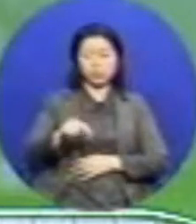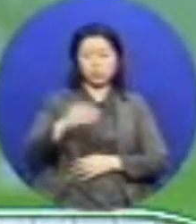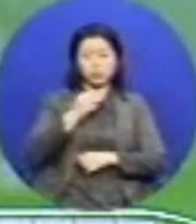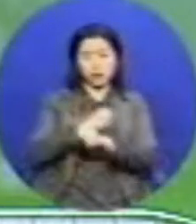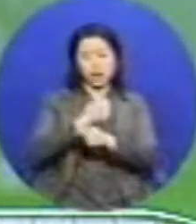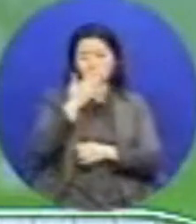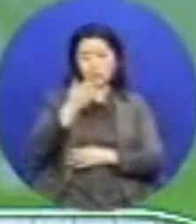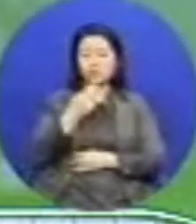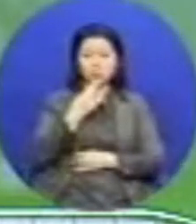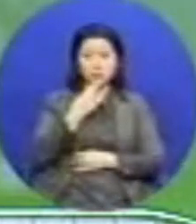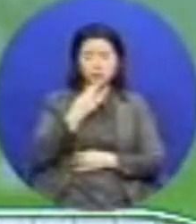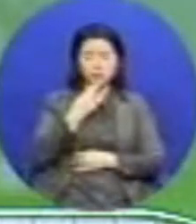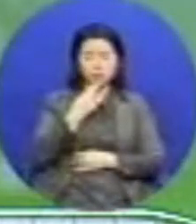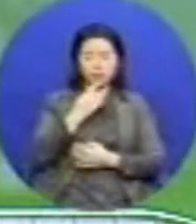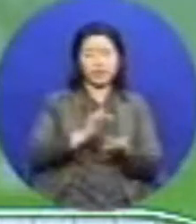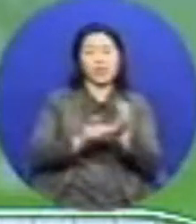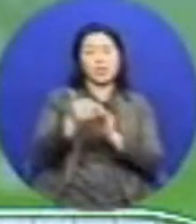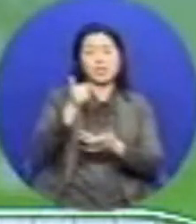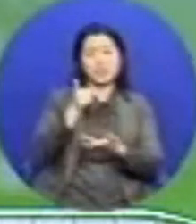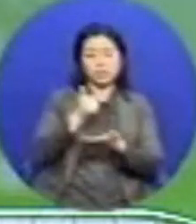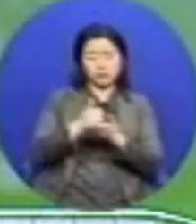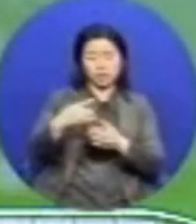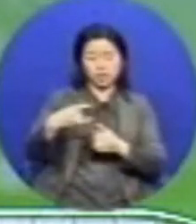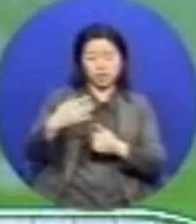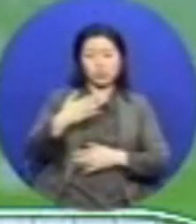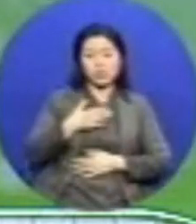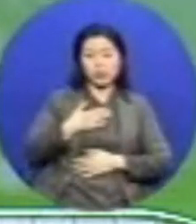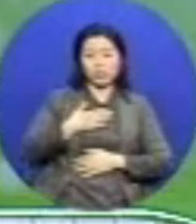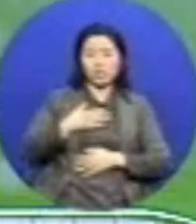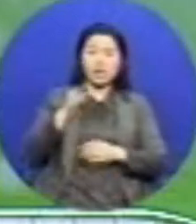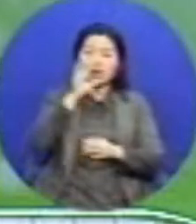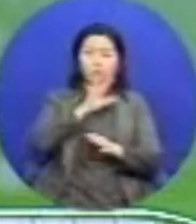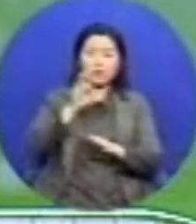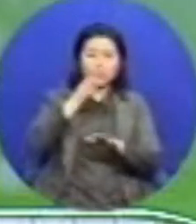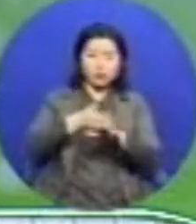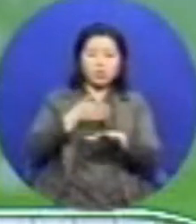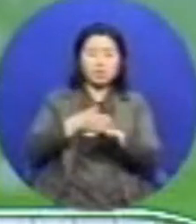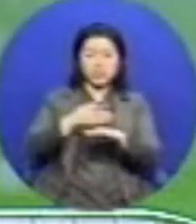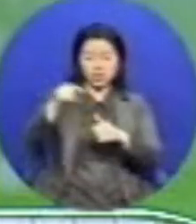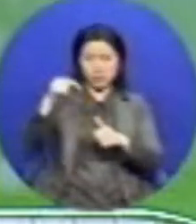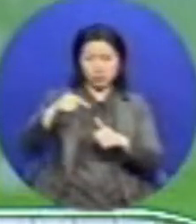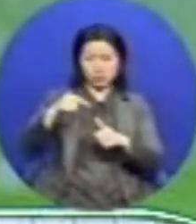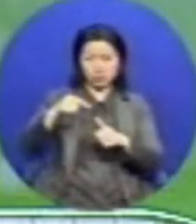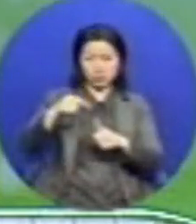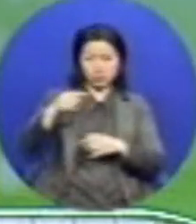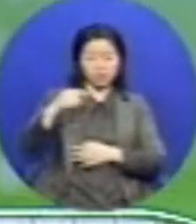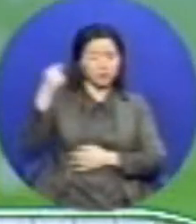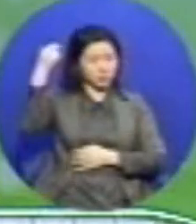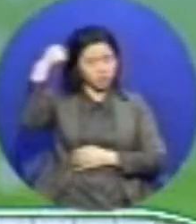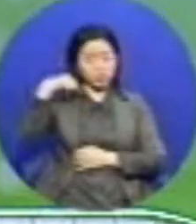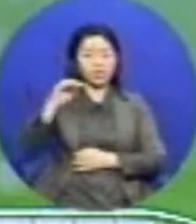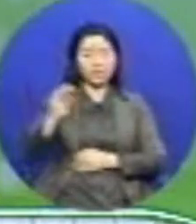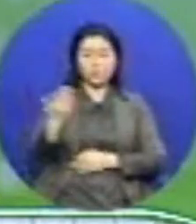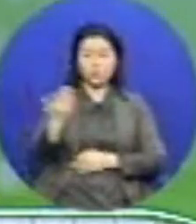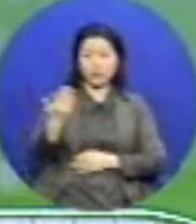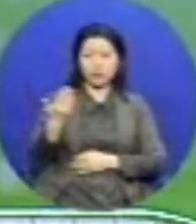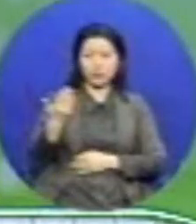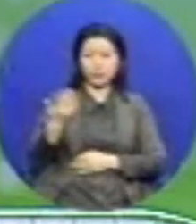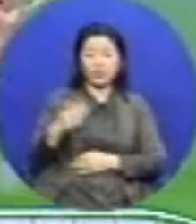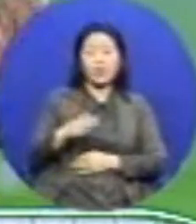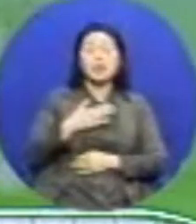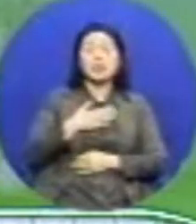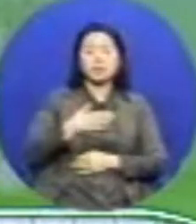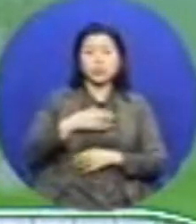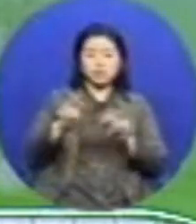예수님께서 저를 훈련시키는 것을 느껴요 예수님만 믿고 사는 훈련을 저는 지금이라도